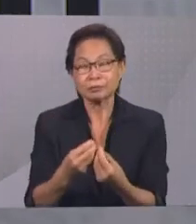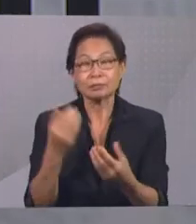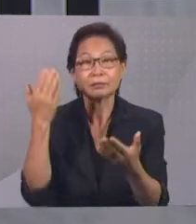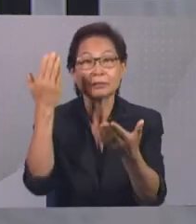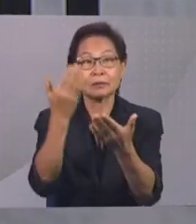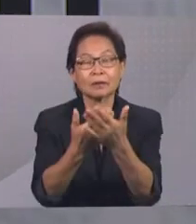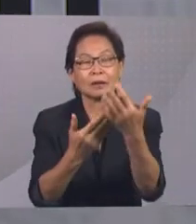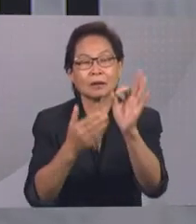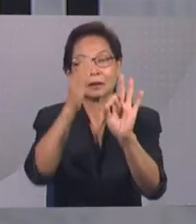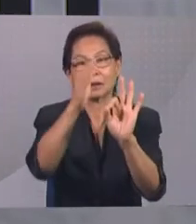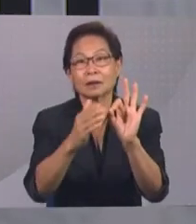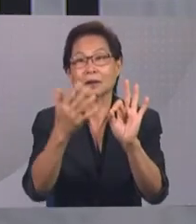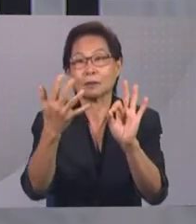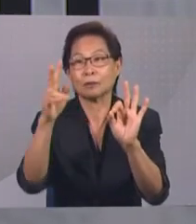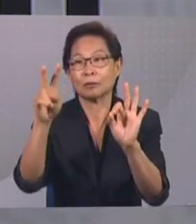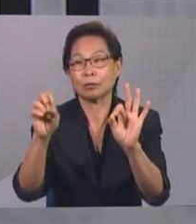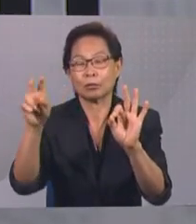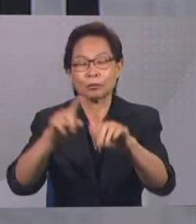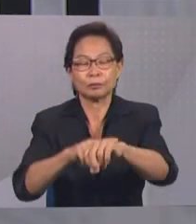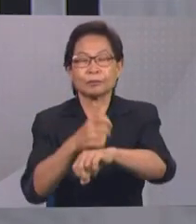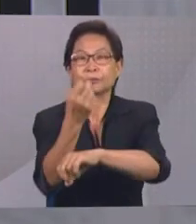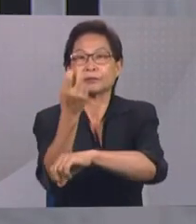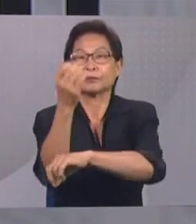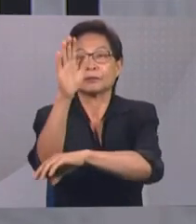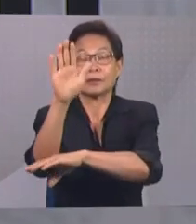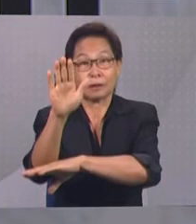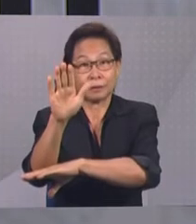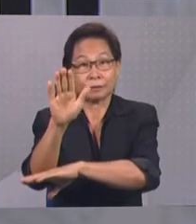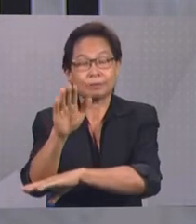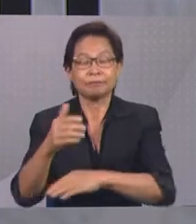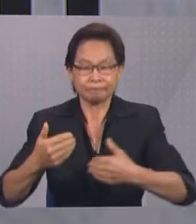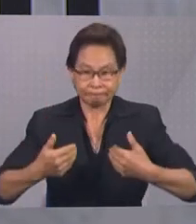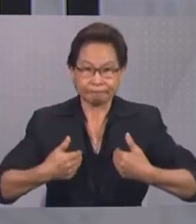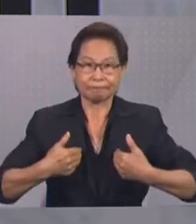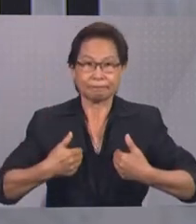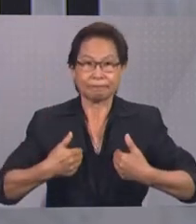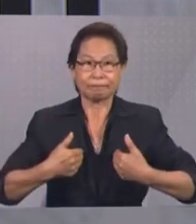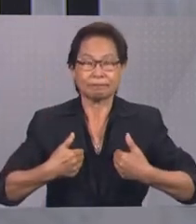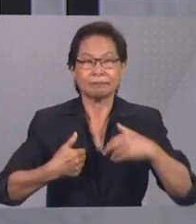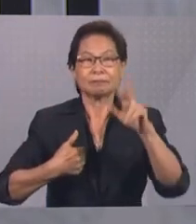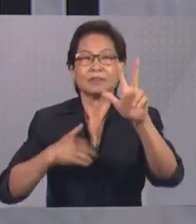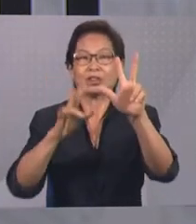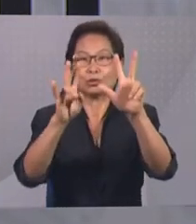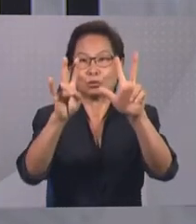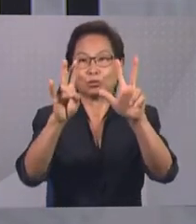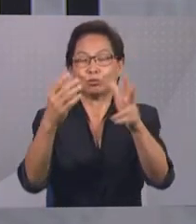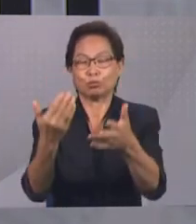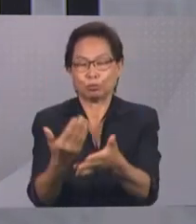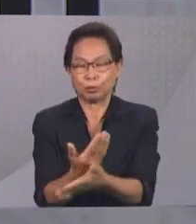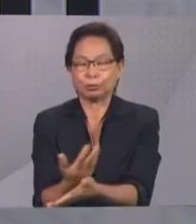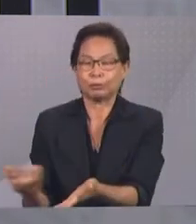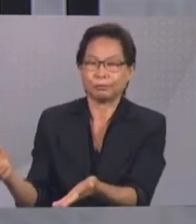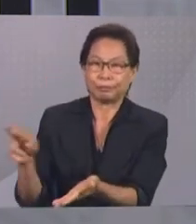Sehingga 19 Mei 2020 jam 12:30 hari, terdapat 37 kes baru yang telah